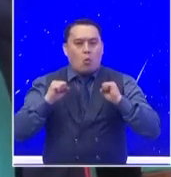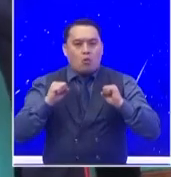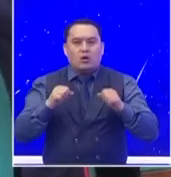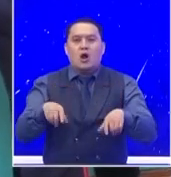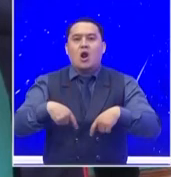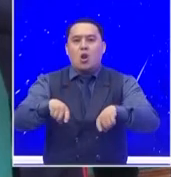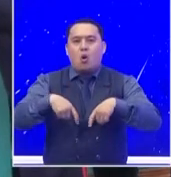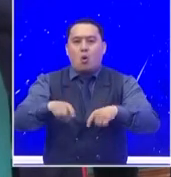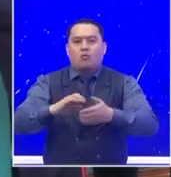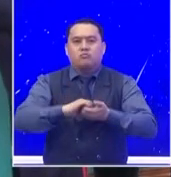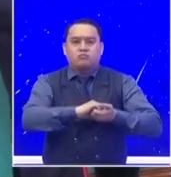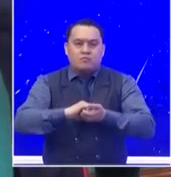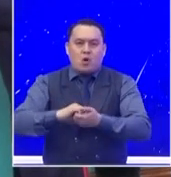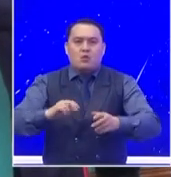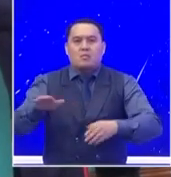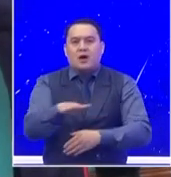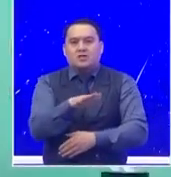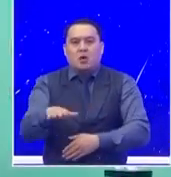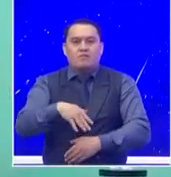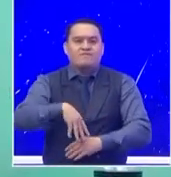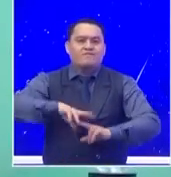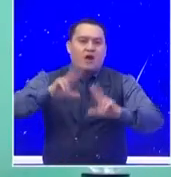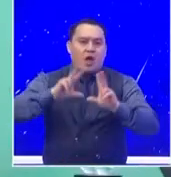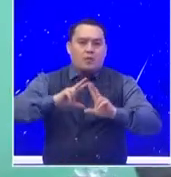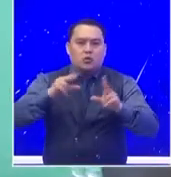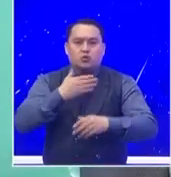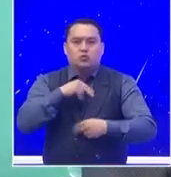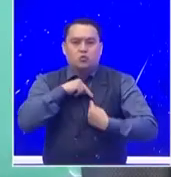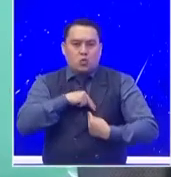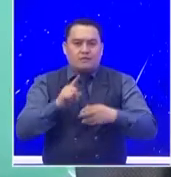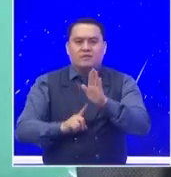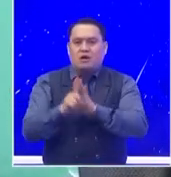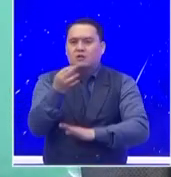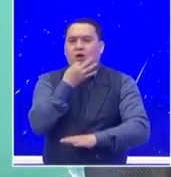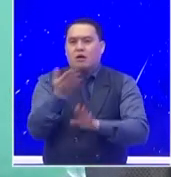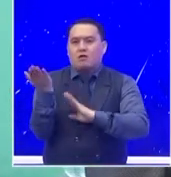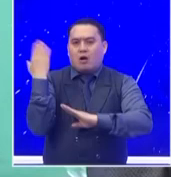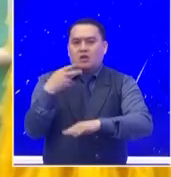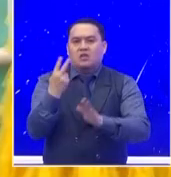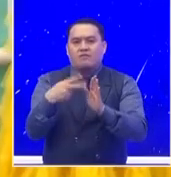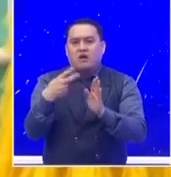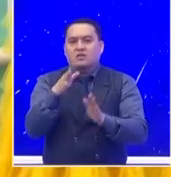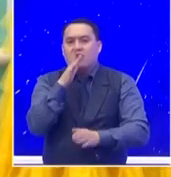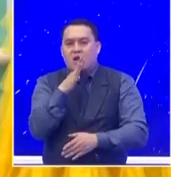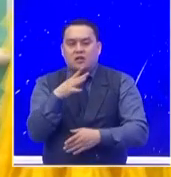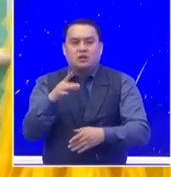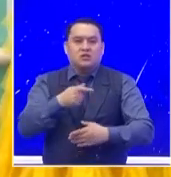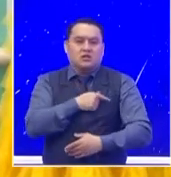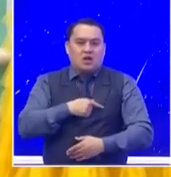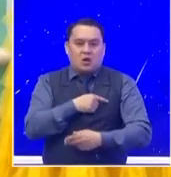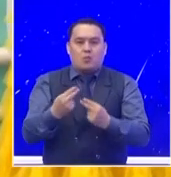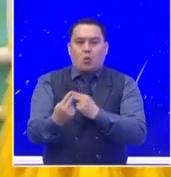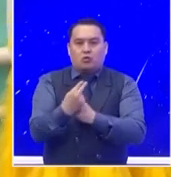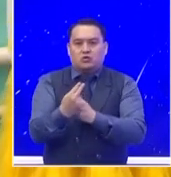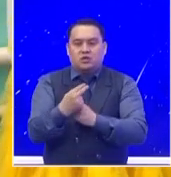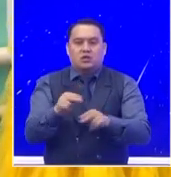легкая атлетика, вольная борьба, баскетбол и любимая игра – волейбол. Свой трудовой путь спортсмен начал рано. Еще будучи 20-летним парнем, уже стал тренером,